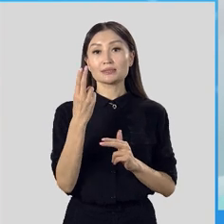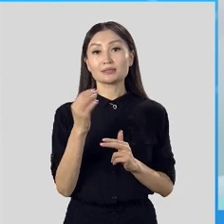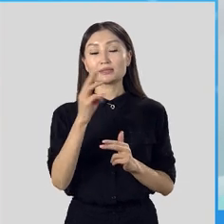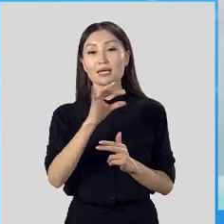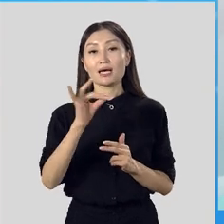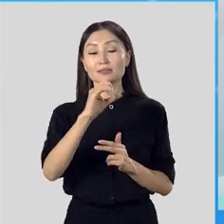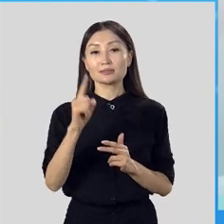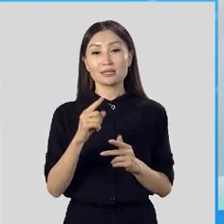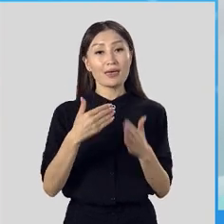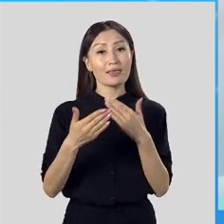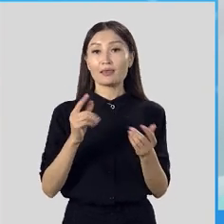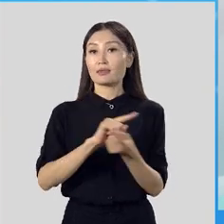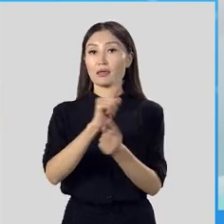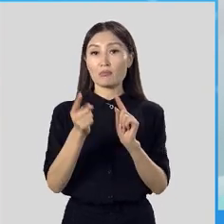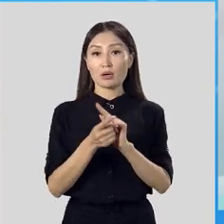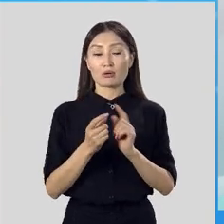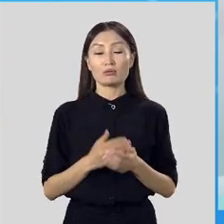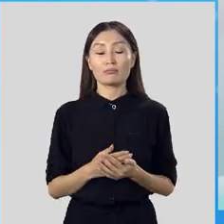и наоборот.